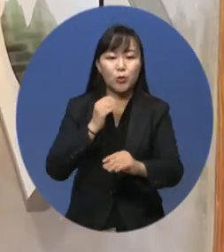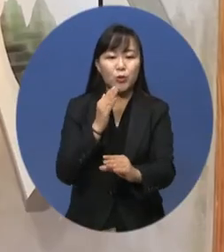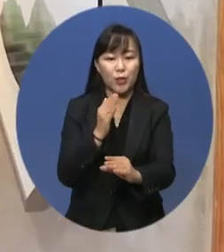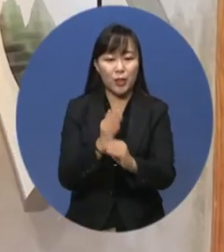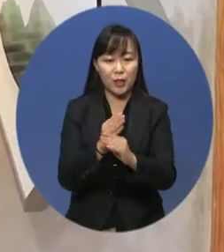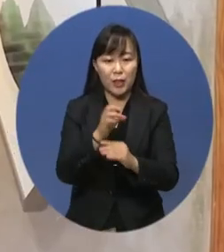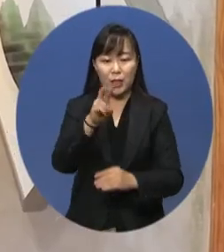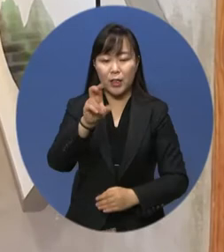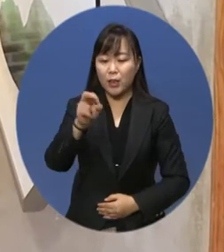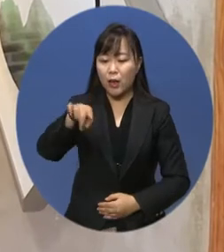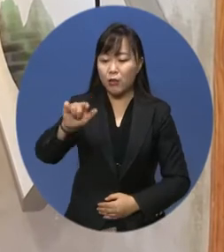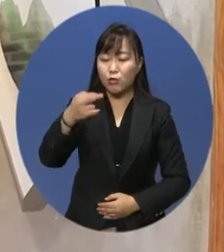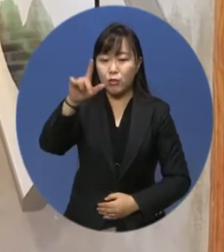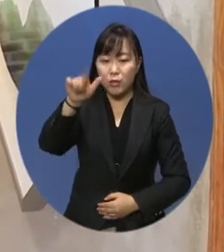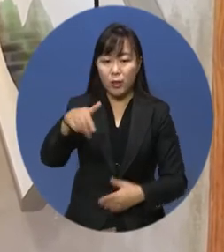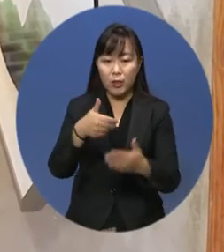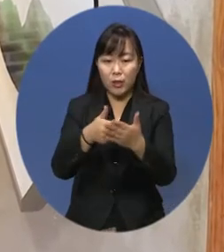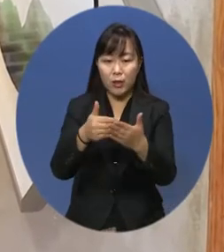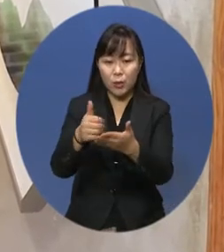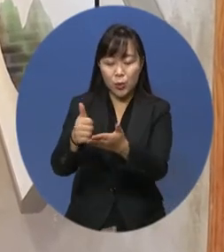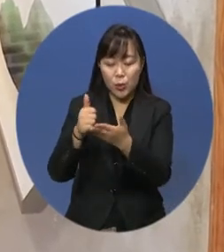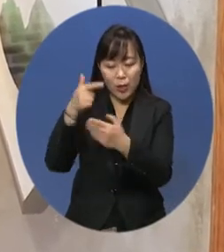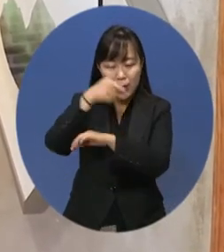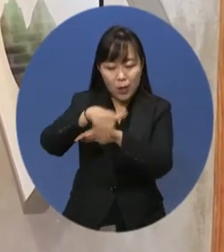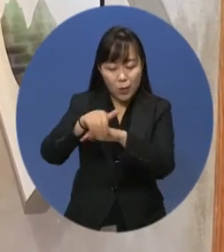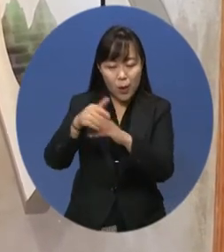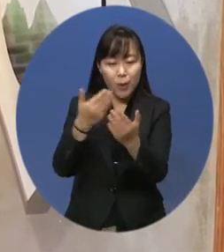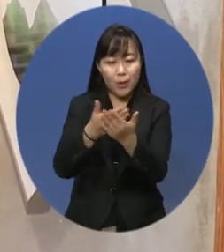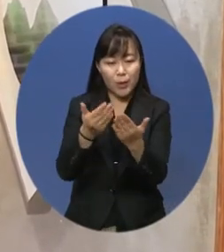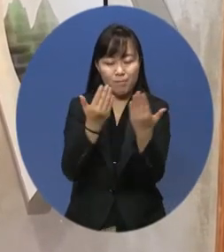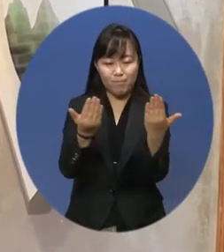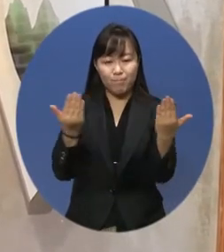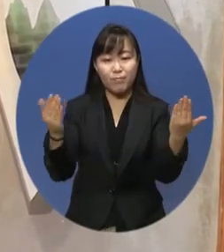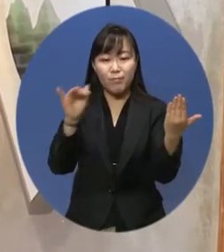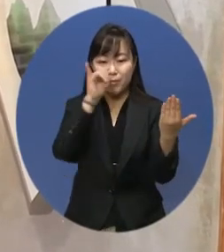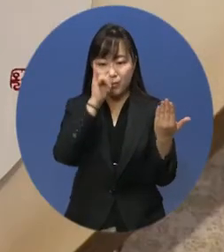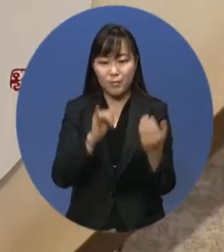있는 양준석 작가의 초대 기획전이 열리고 있습니다.